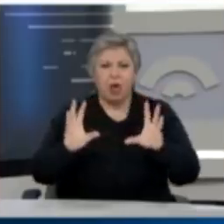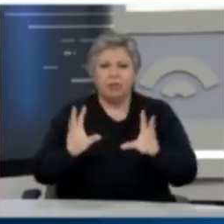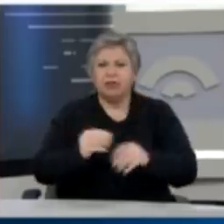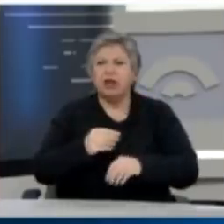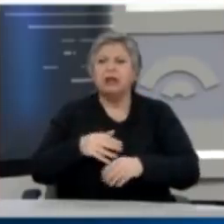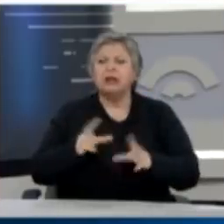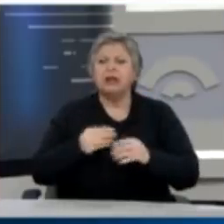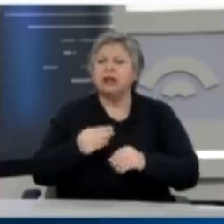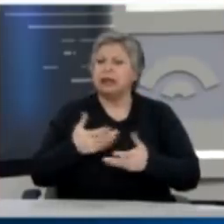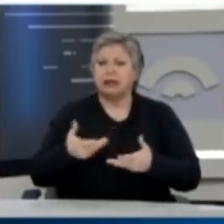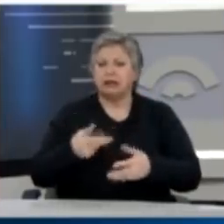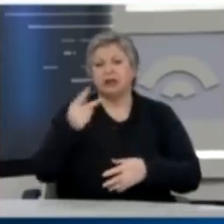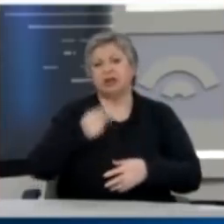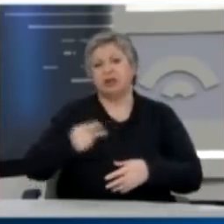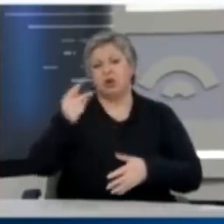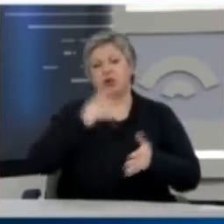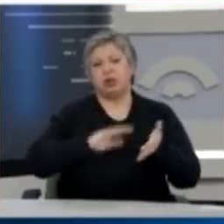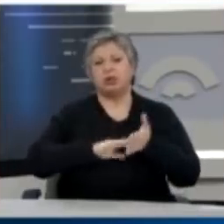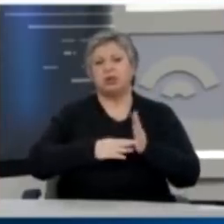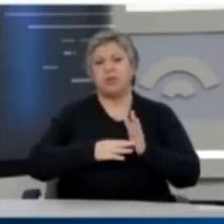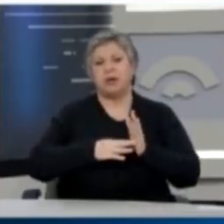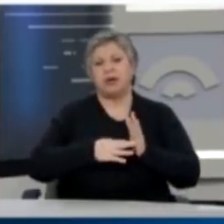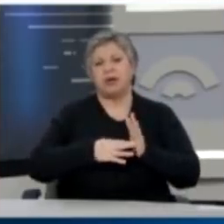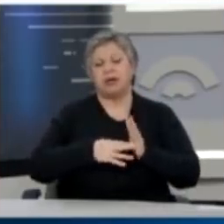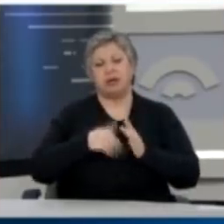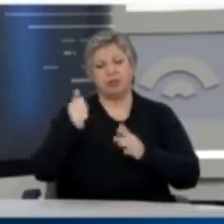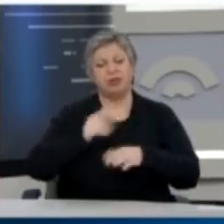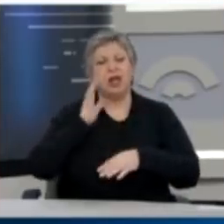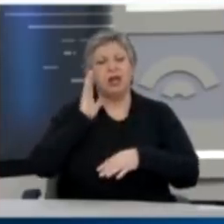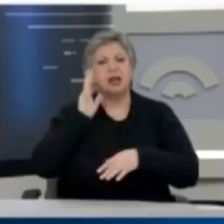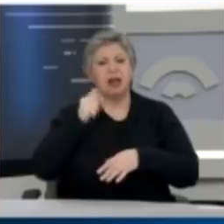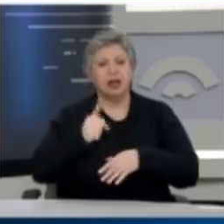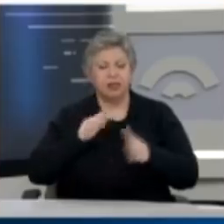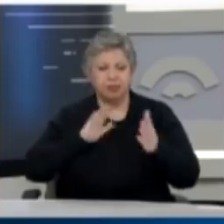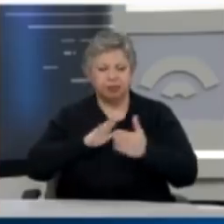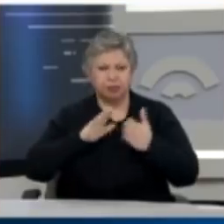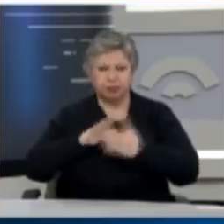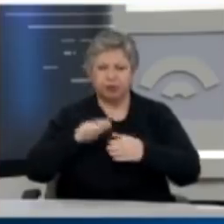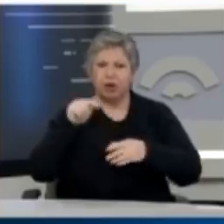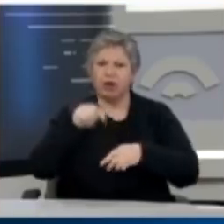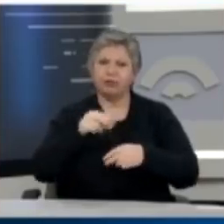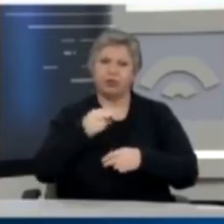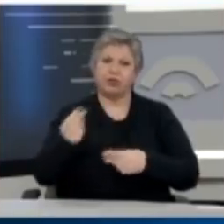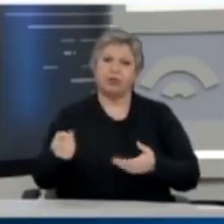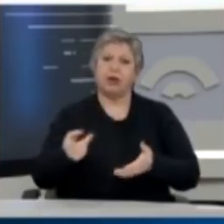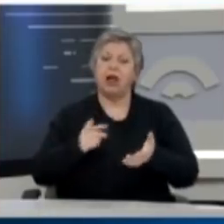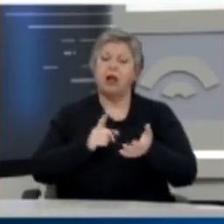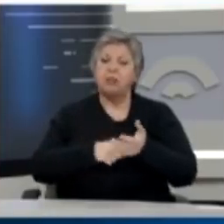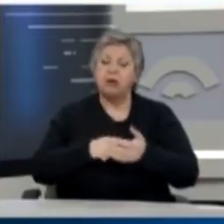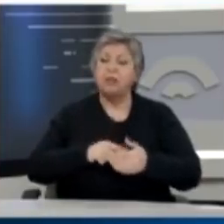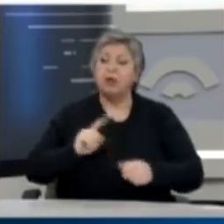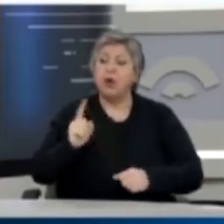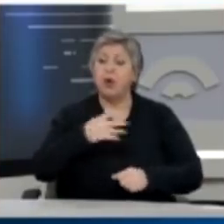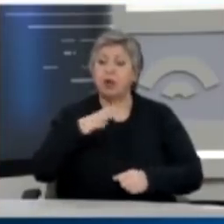υπηρεσιών. Κάτι το οποίο το ζούμε καθημερινά και θα πρέπει για τον ελληνικό λαό και την νεολαία να αποτελεί